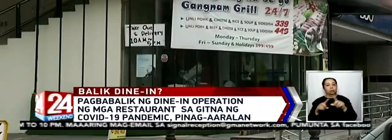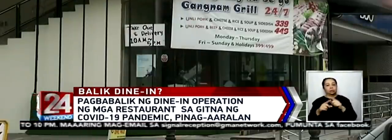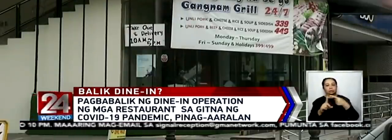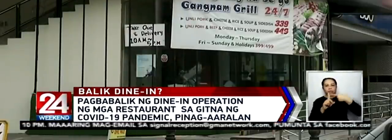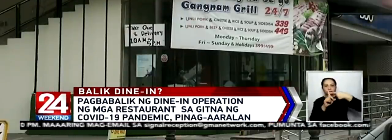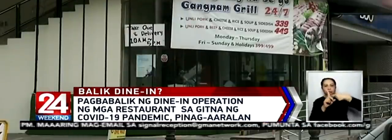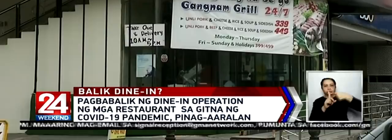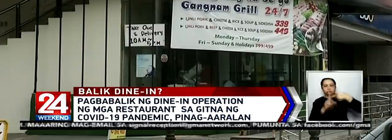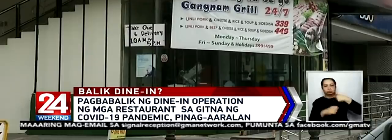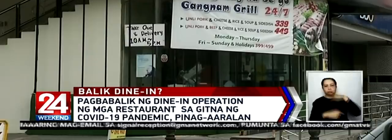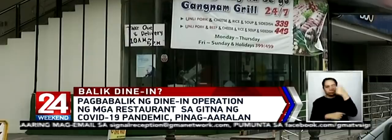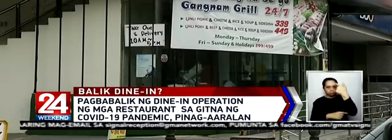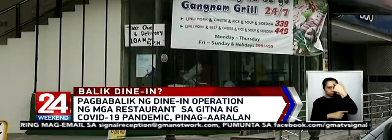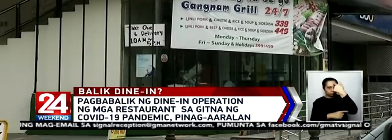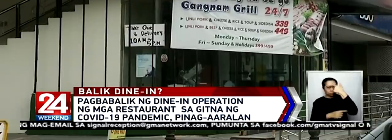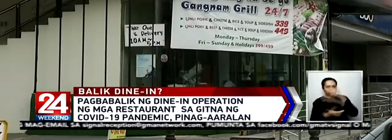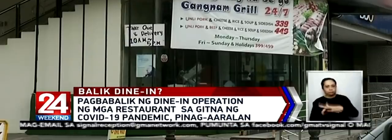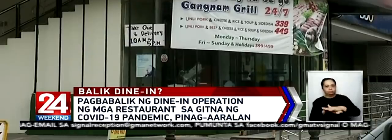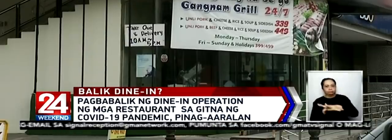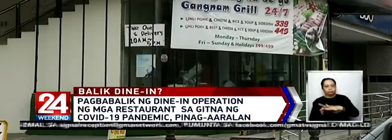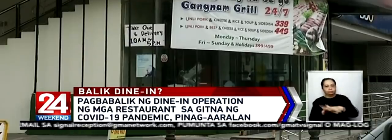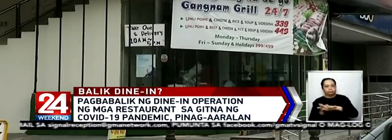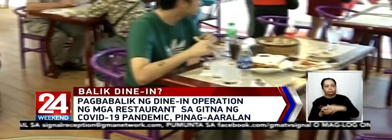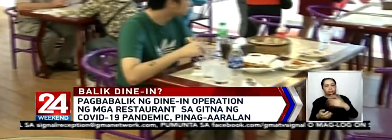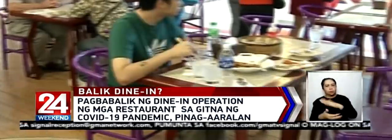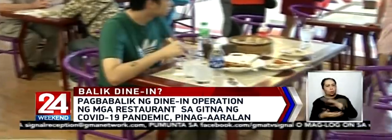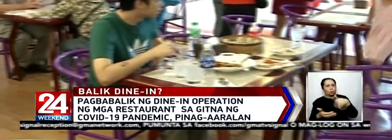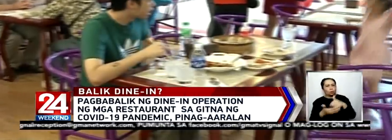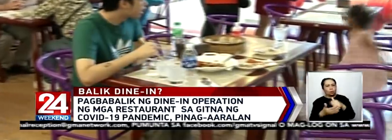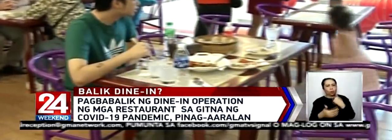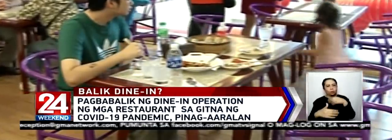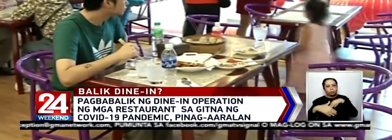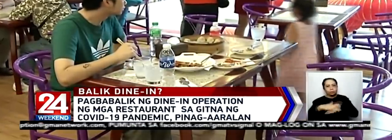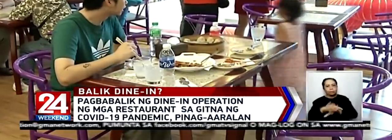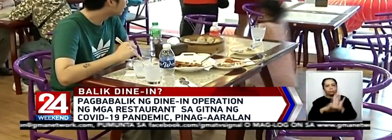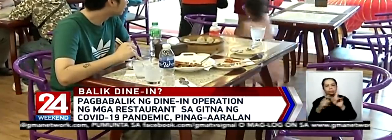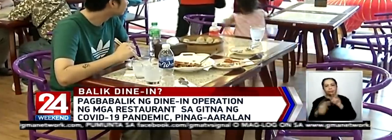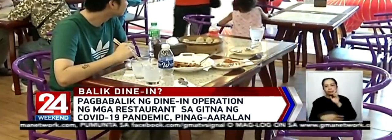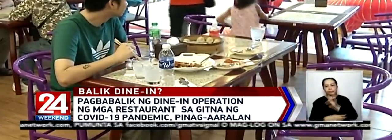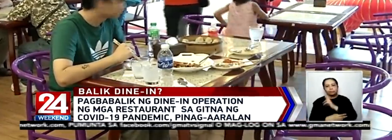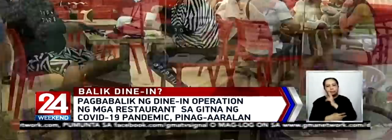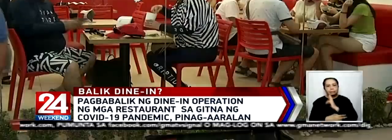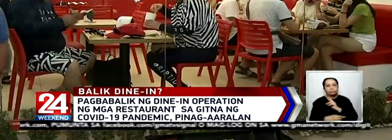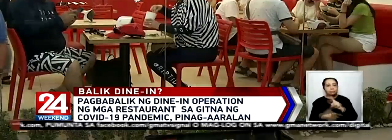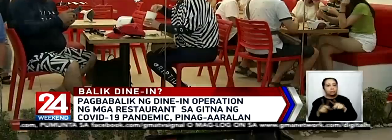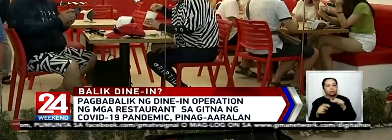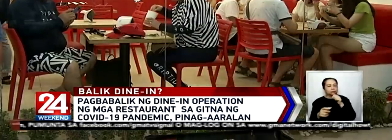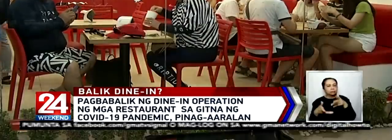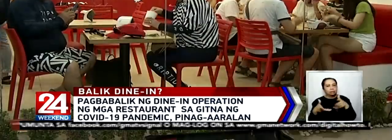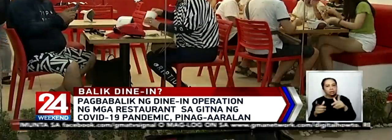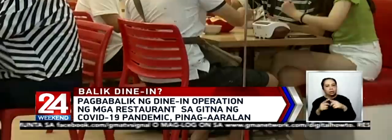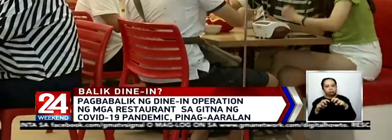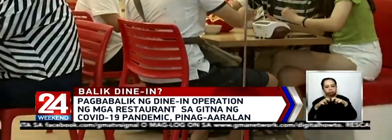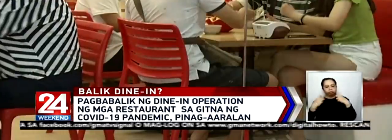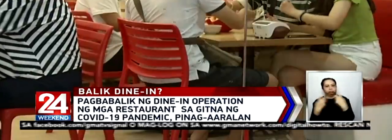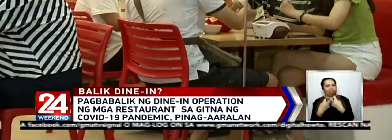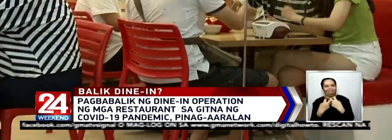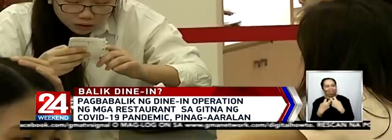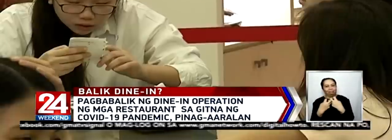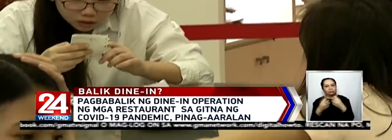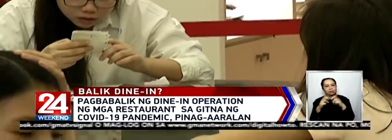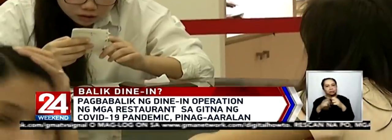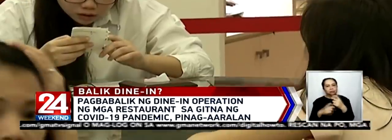at sanitizing foot bath para sa lahat ng papasok sa loob. Pero hindi na raw papayagan ang salo-salo kahit dalawa lang ang